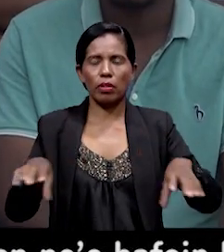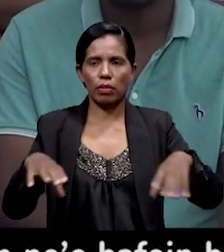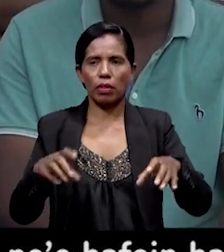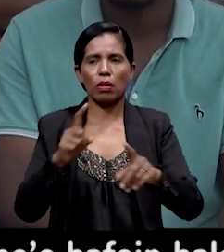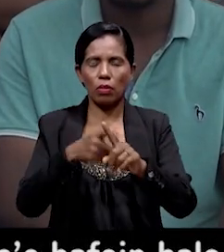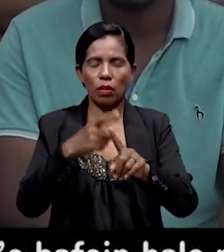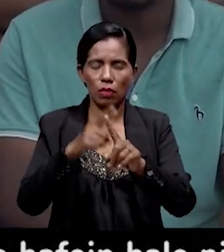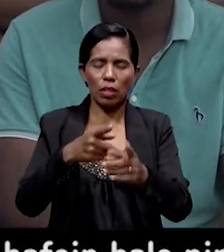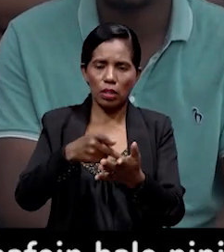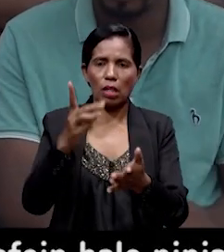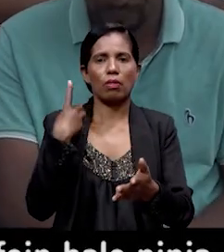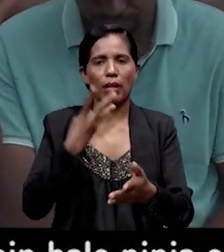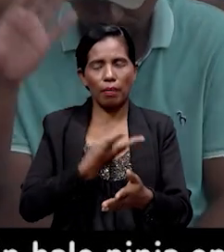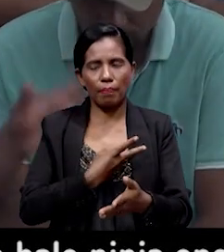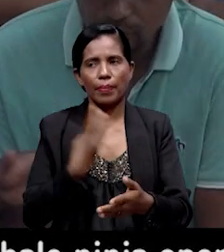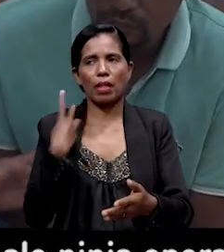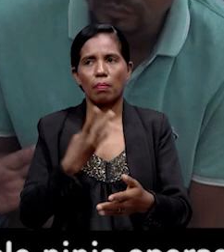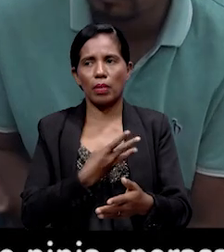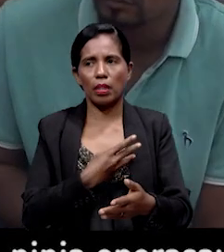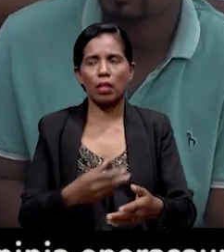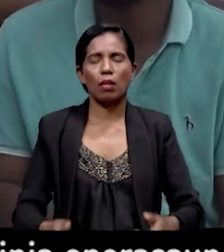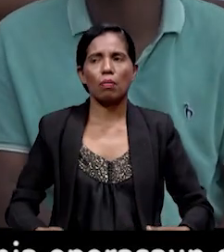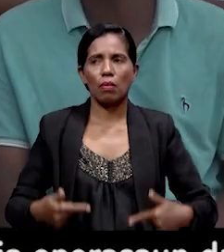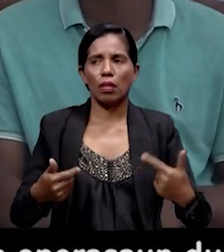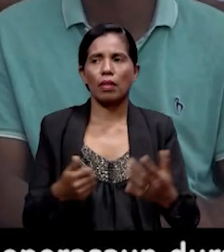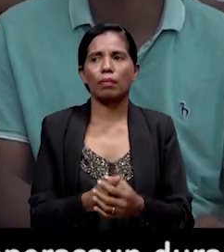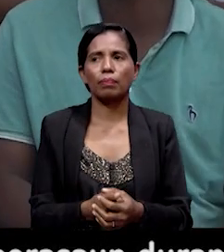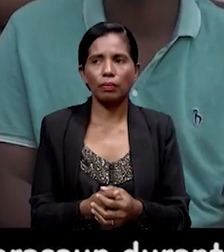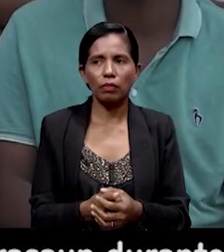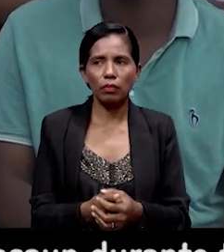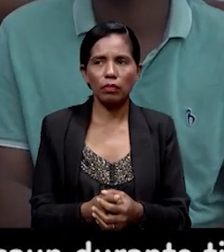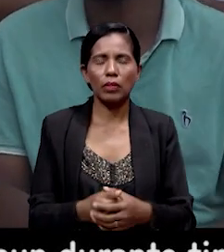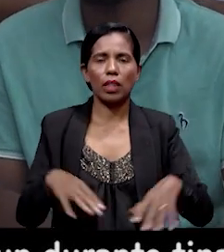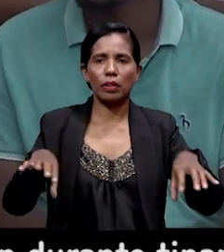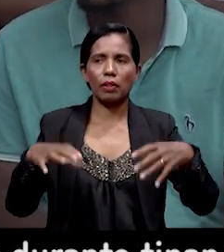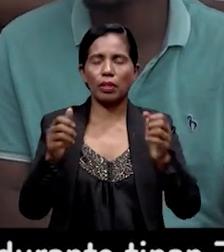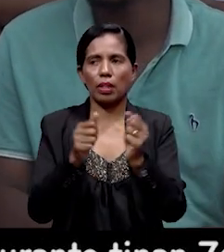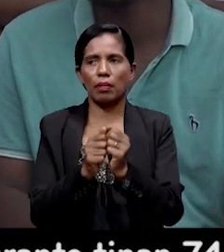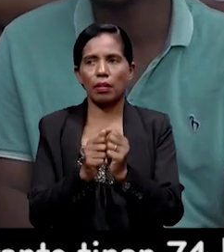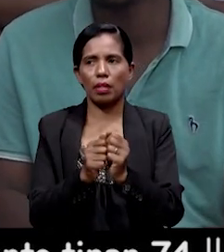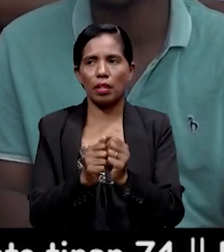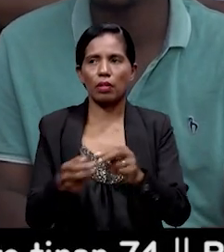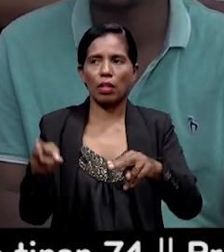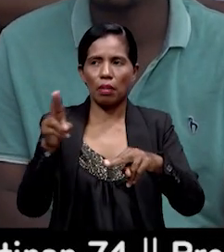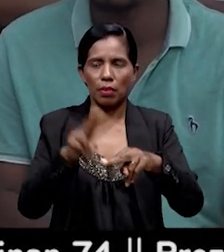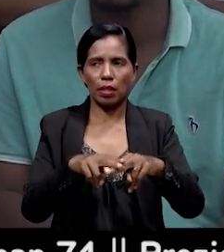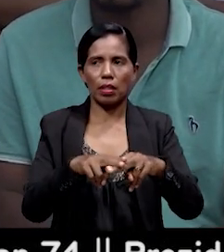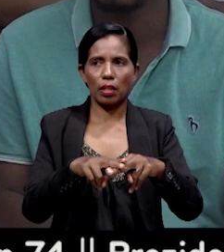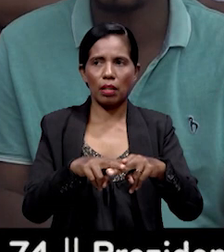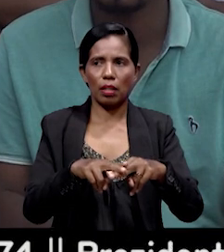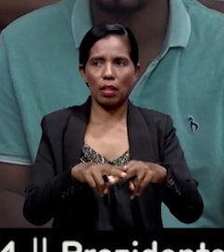selu. Ami ni izin buat hodo tu moris. Soke iha det kontratu ida be amnia atu amenta perpanjang amnia